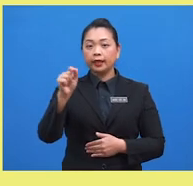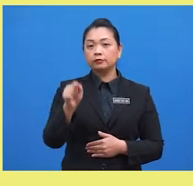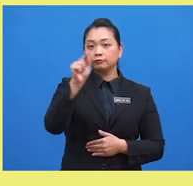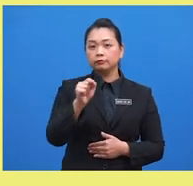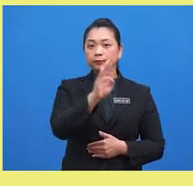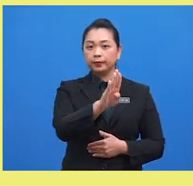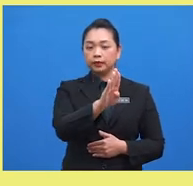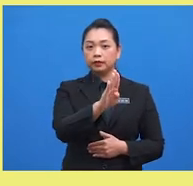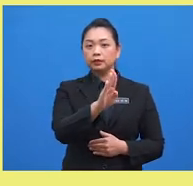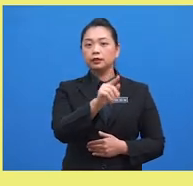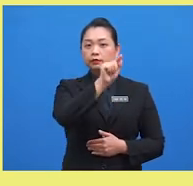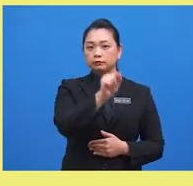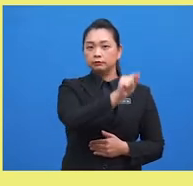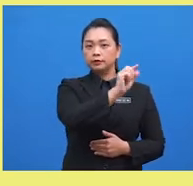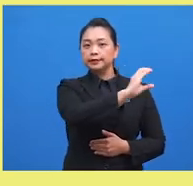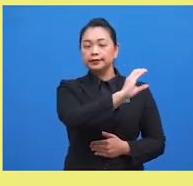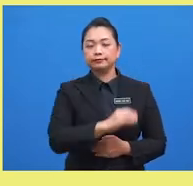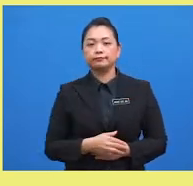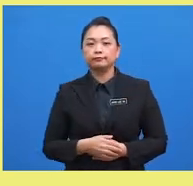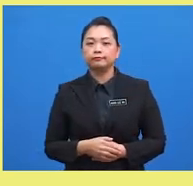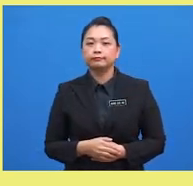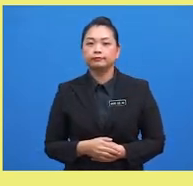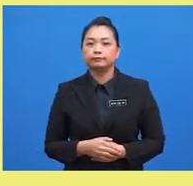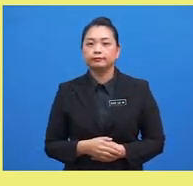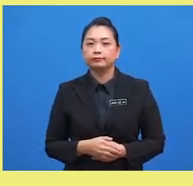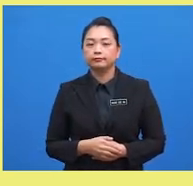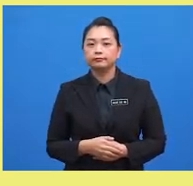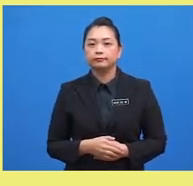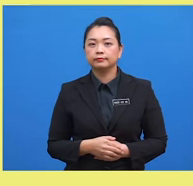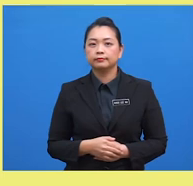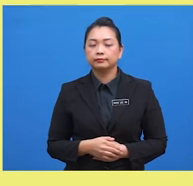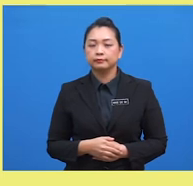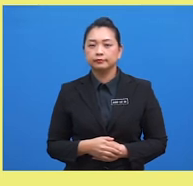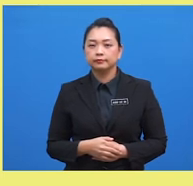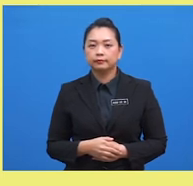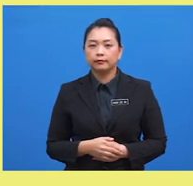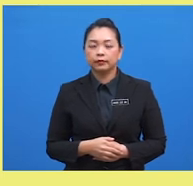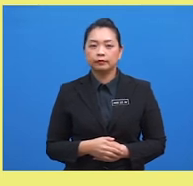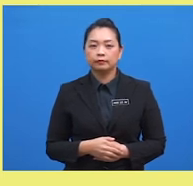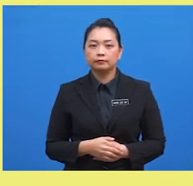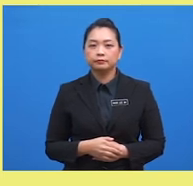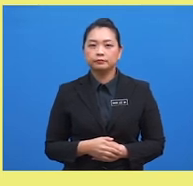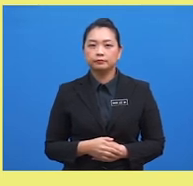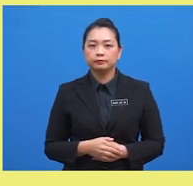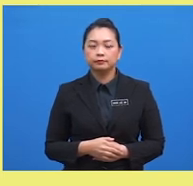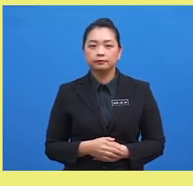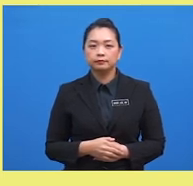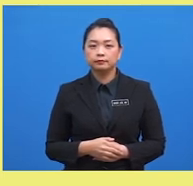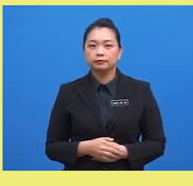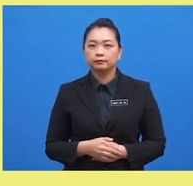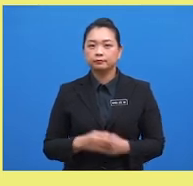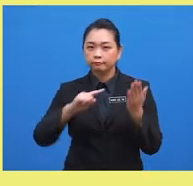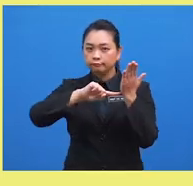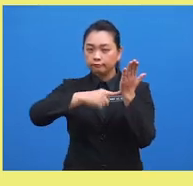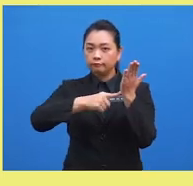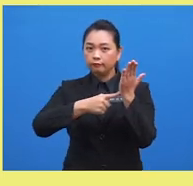B kesatuan C. Kita mula dengan tandakan setiap bahagian dengan nombor.